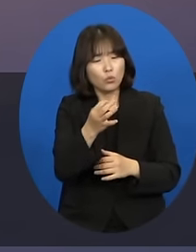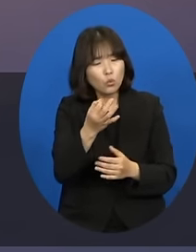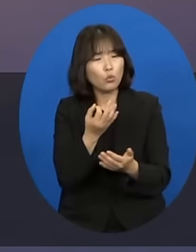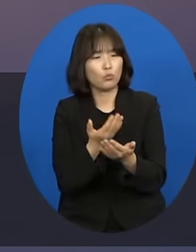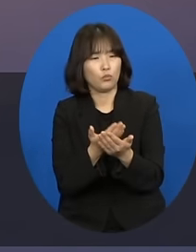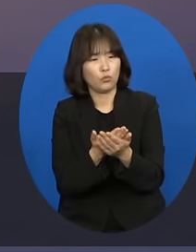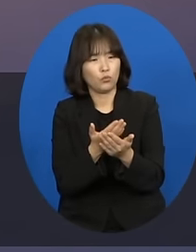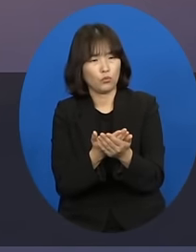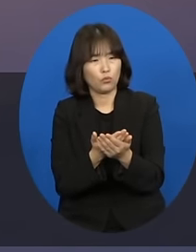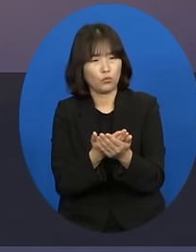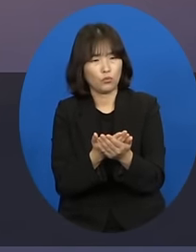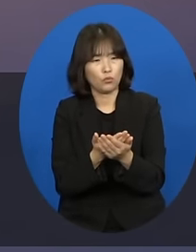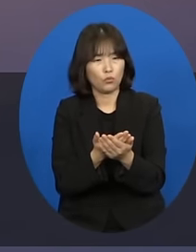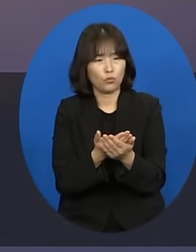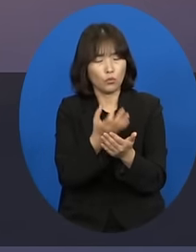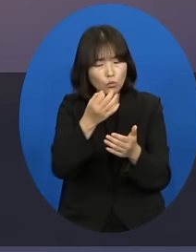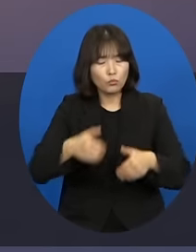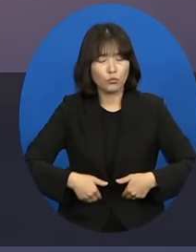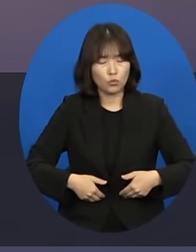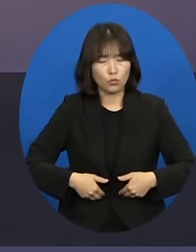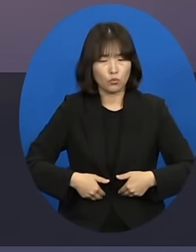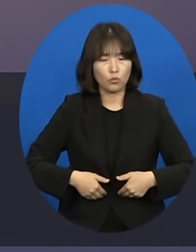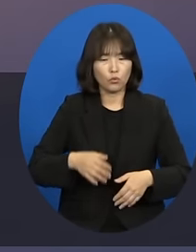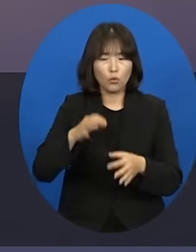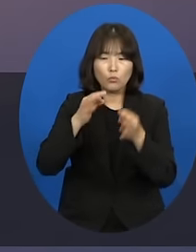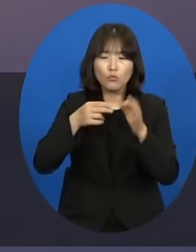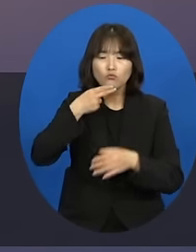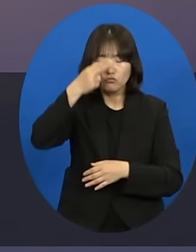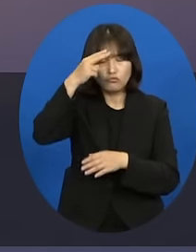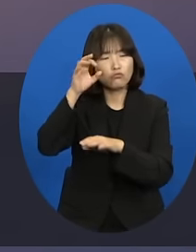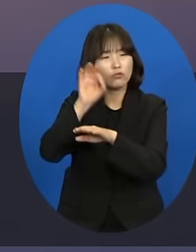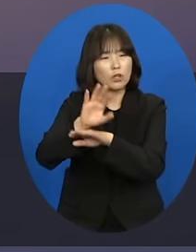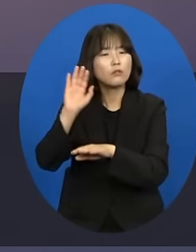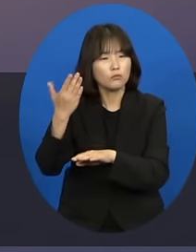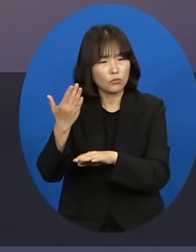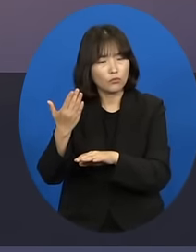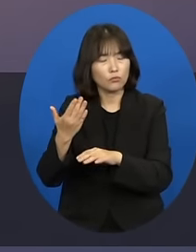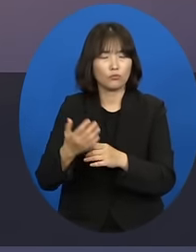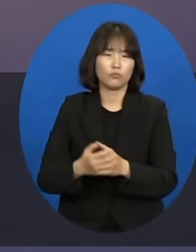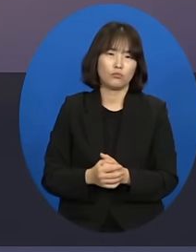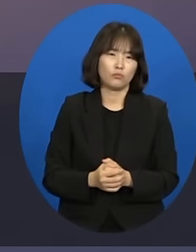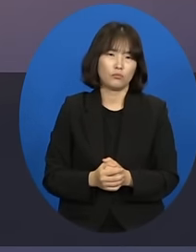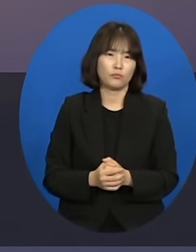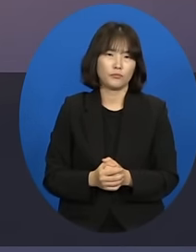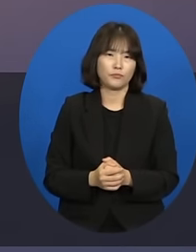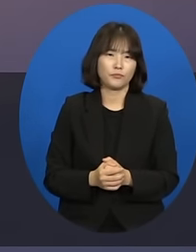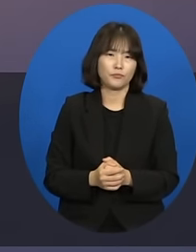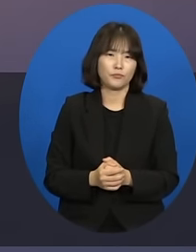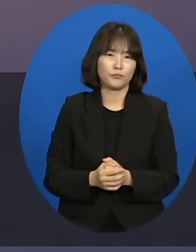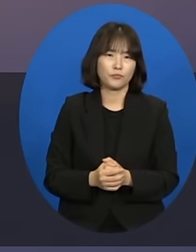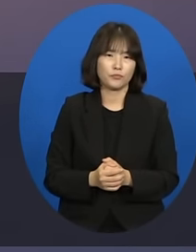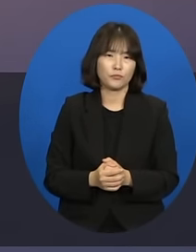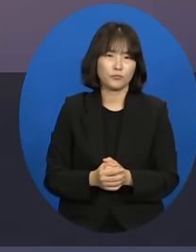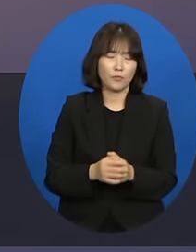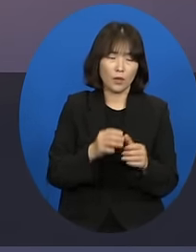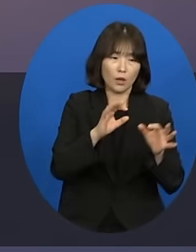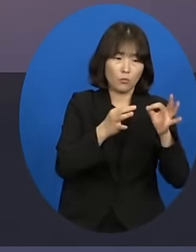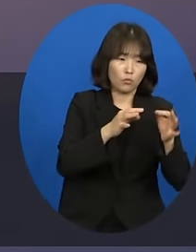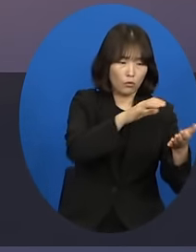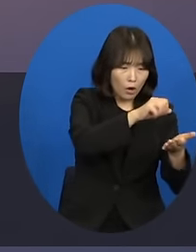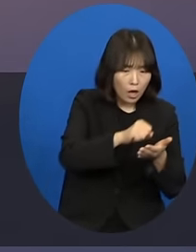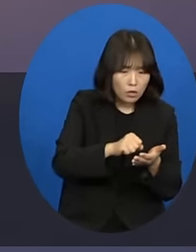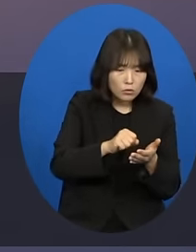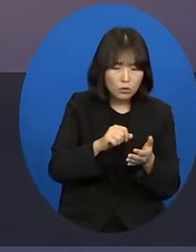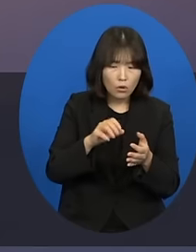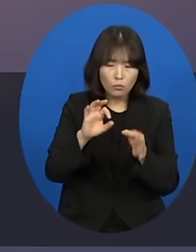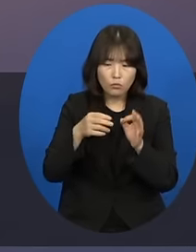포도주 가게가 어딘지 가르쳐 주시든지 포도를 뭐 가져와서 당장 포도주를 만들어 보시든지 지금